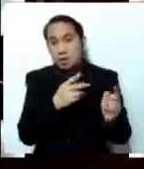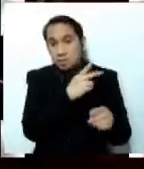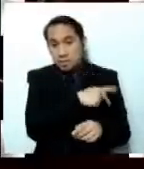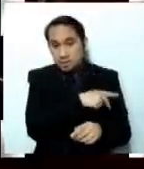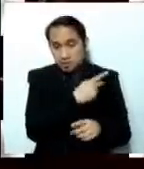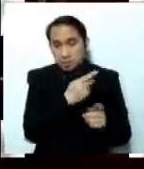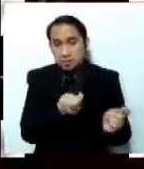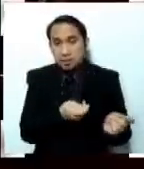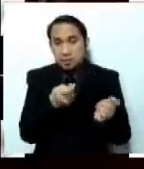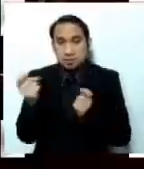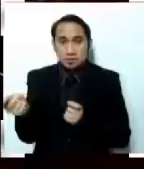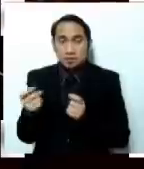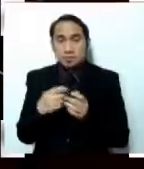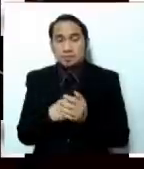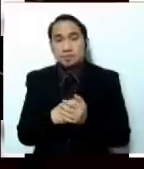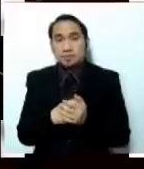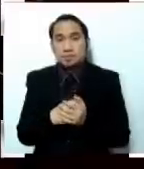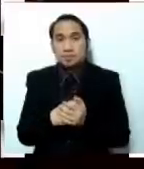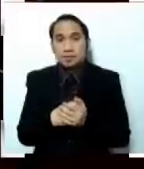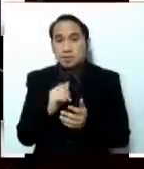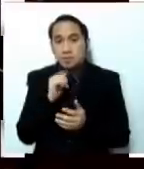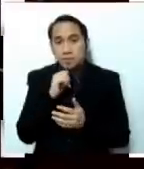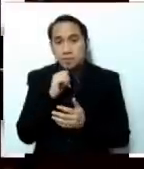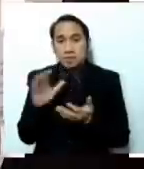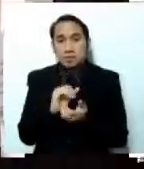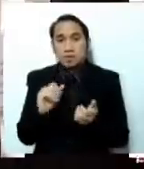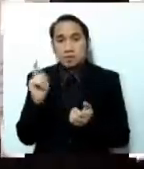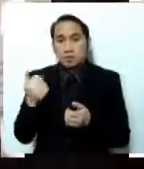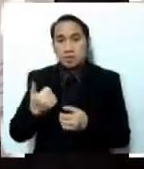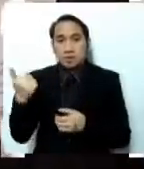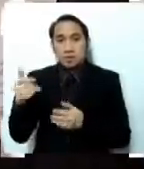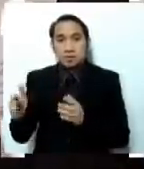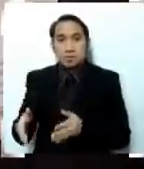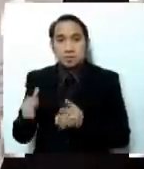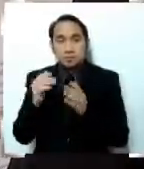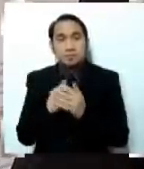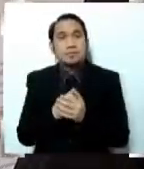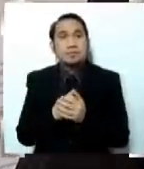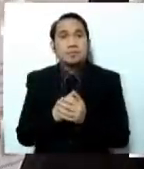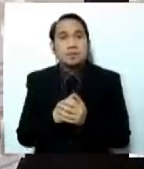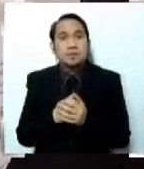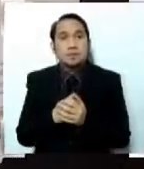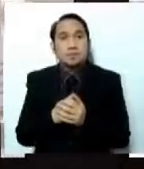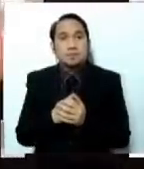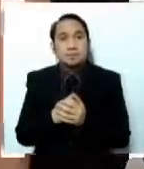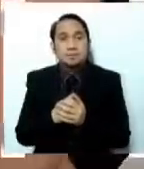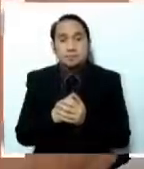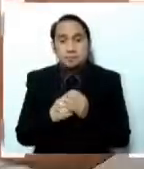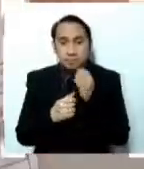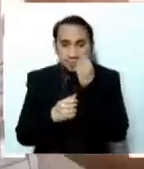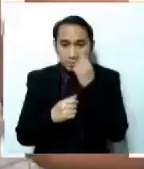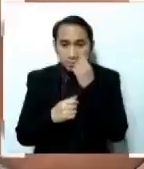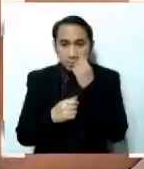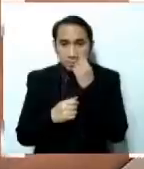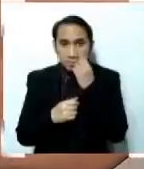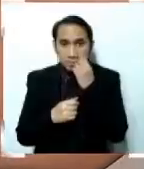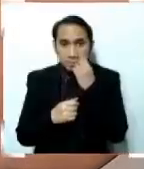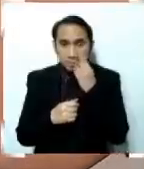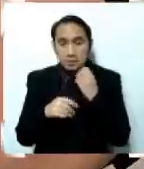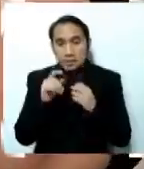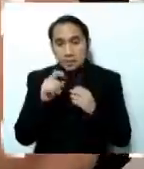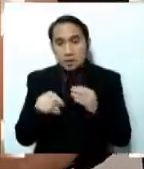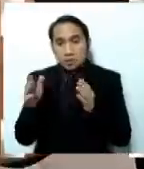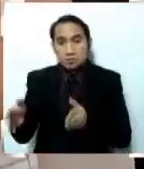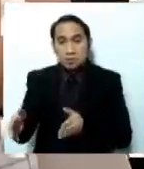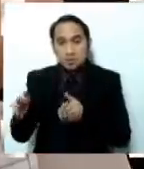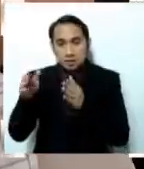cover exposure para hindi ma-damage itong other building. Ano yung cover exposure? Yung palalamigin natin itong isang building,